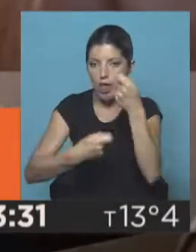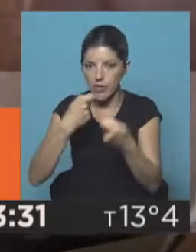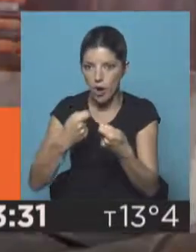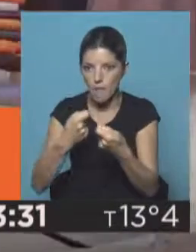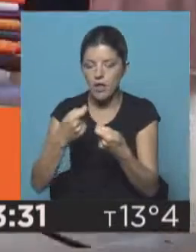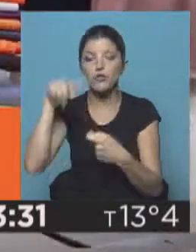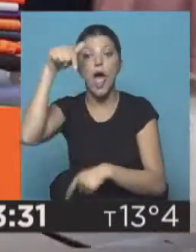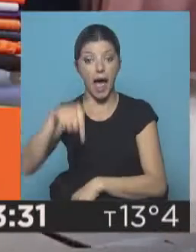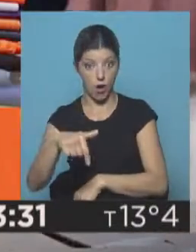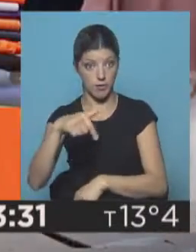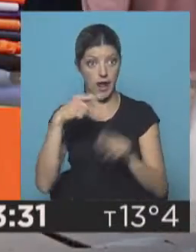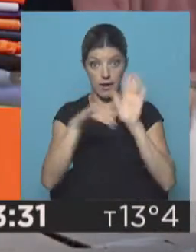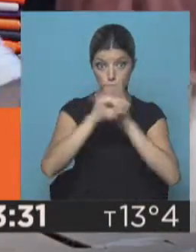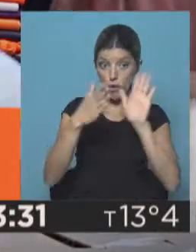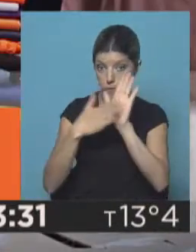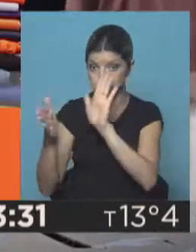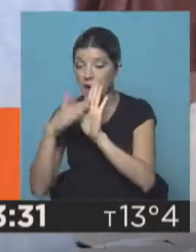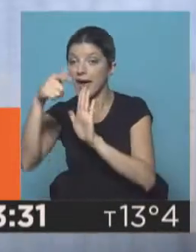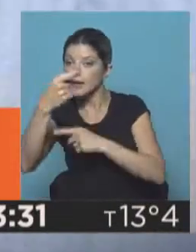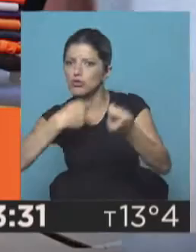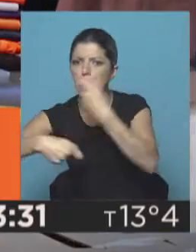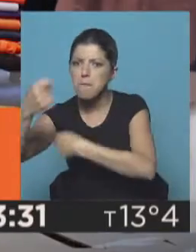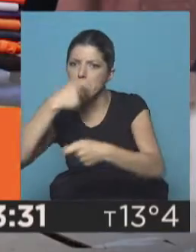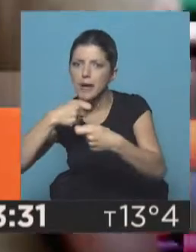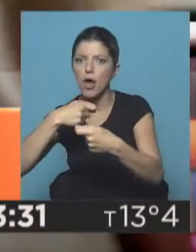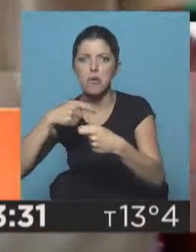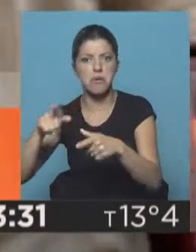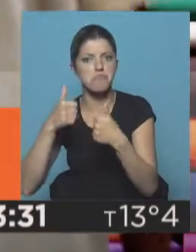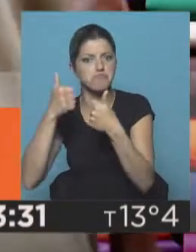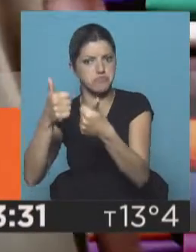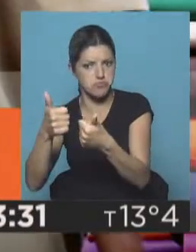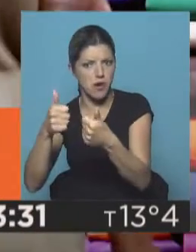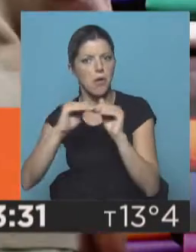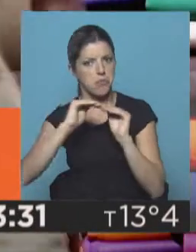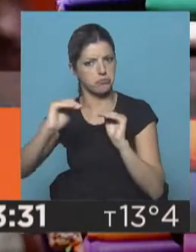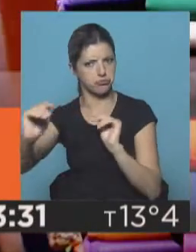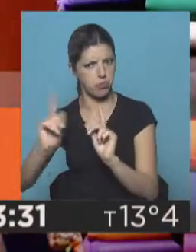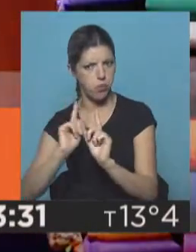convertido, según el estudio, en un mercado con un poder adquisitivo relativamente sólido.